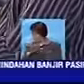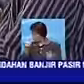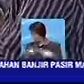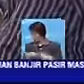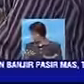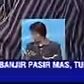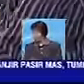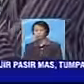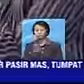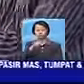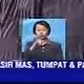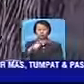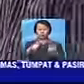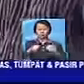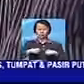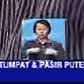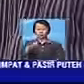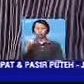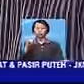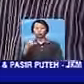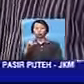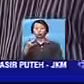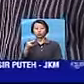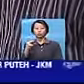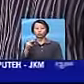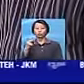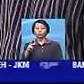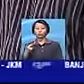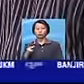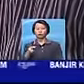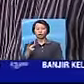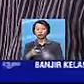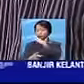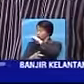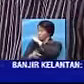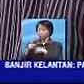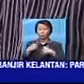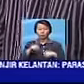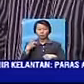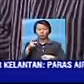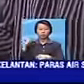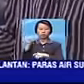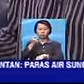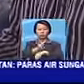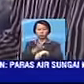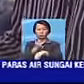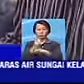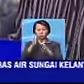alhamdulillah ini yang baju kuning ni sebenarnya inilah petugas kita, iaitu yang dipanggil